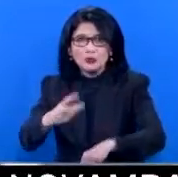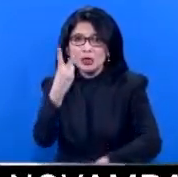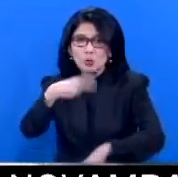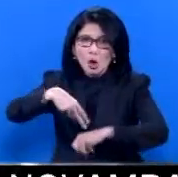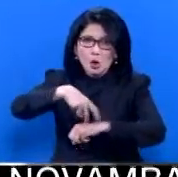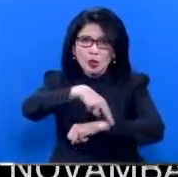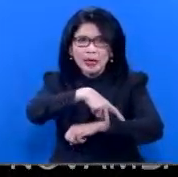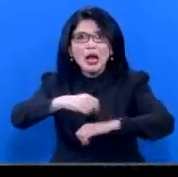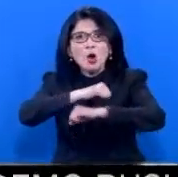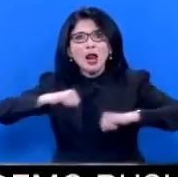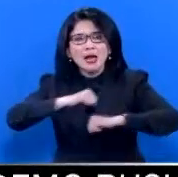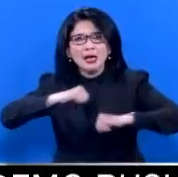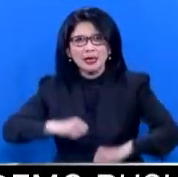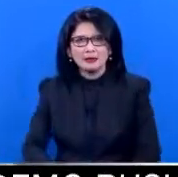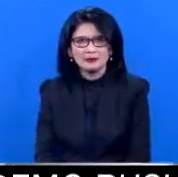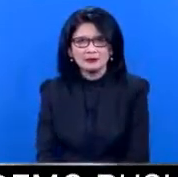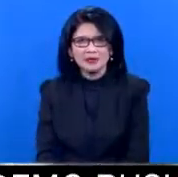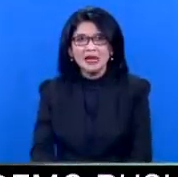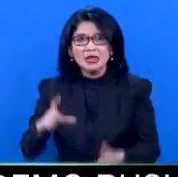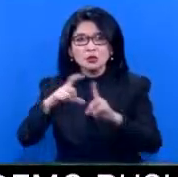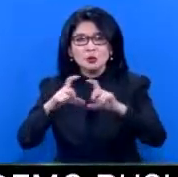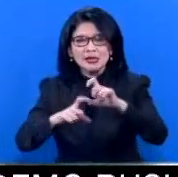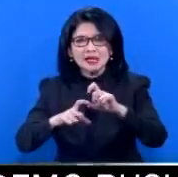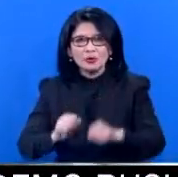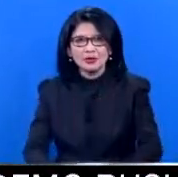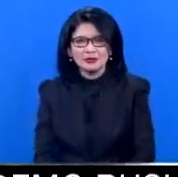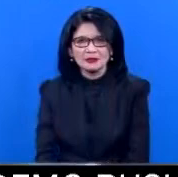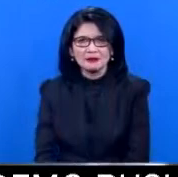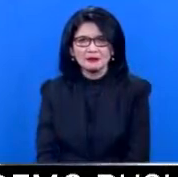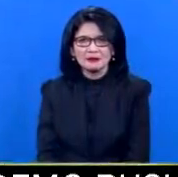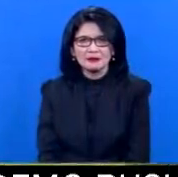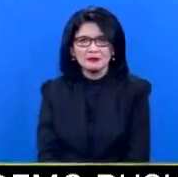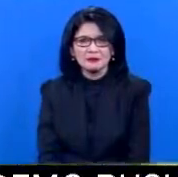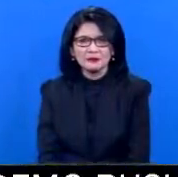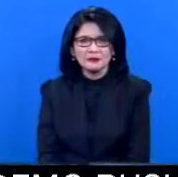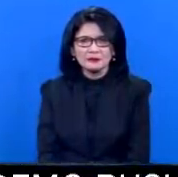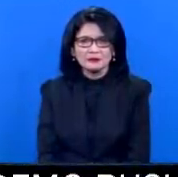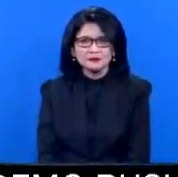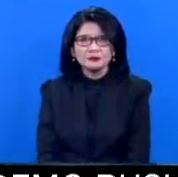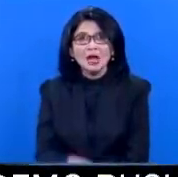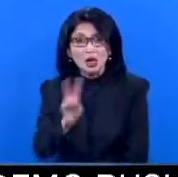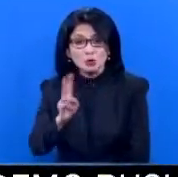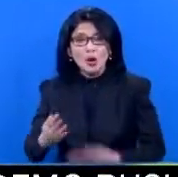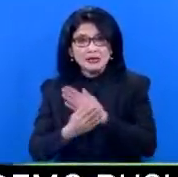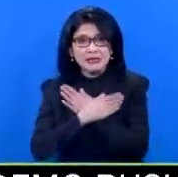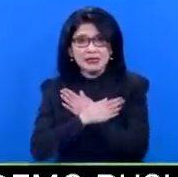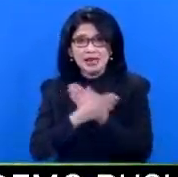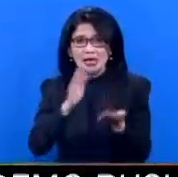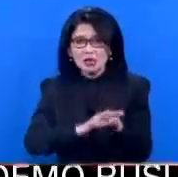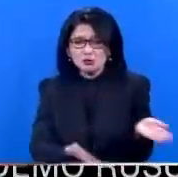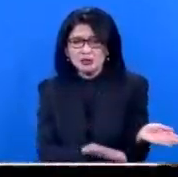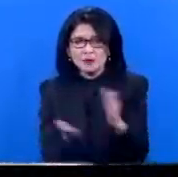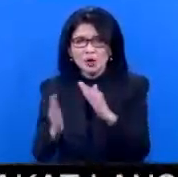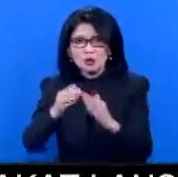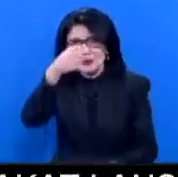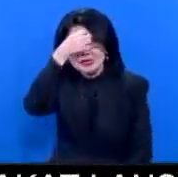kaki yang sedang berolahraga terjadi di Duren Sawit, Jakarta Timur, Rabu pagi. Kedua jenazah langsung dievakuasi ke Rumah Sakit